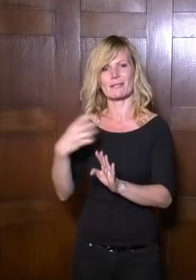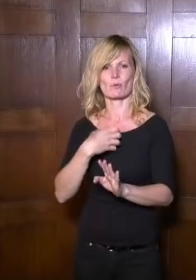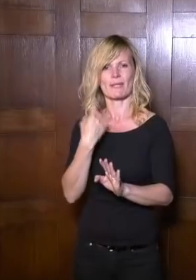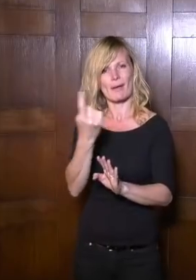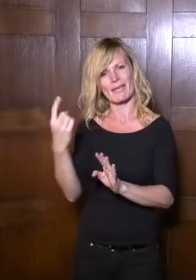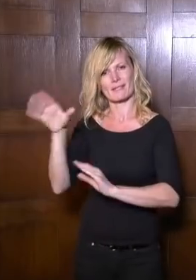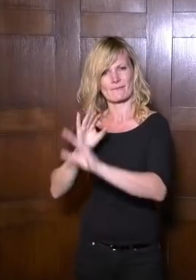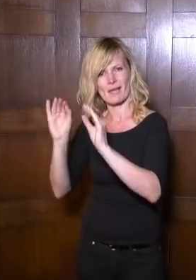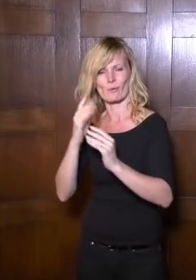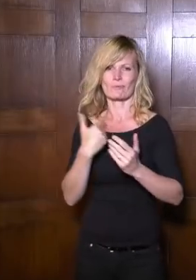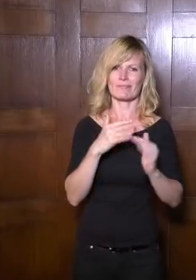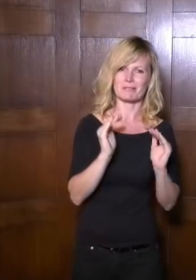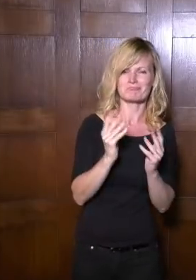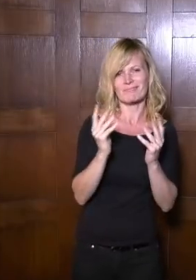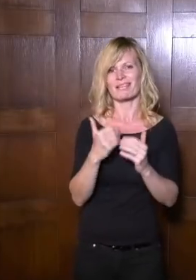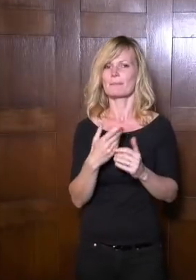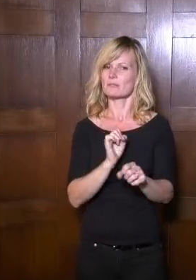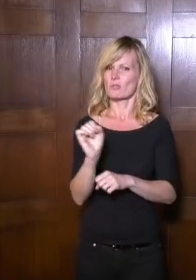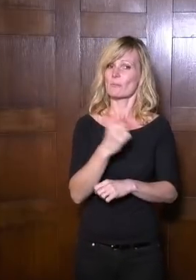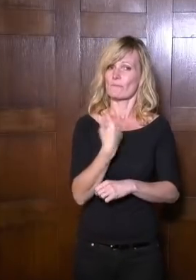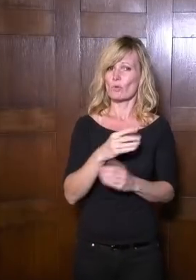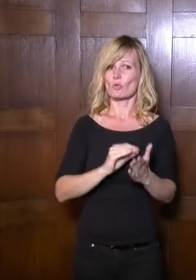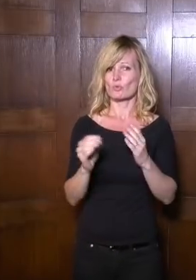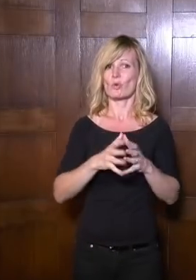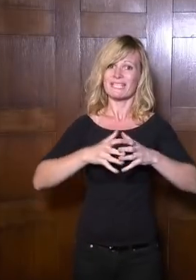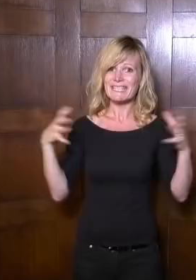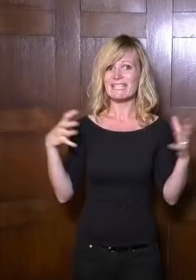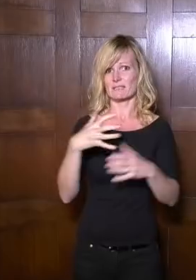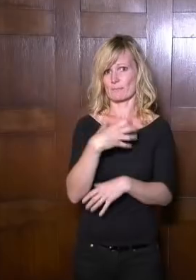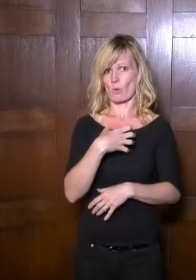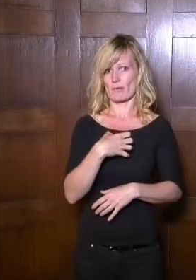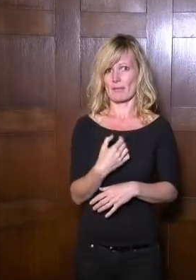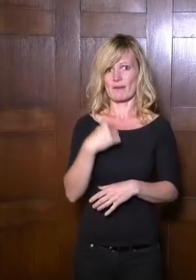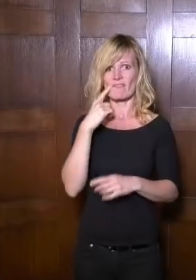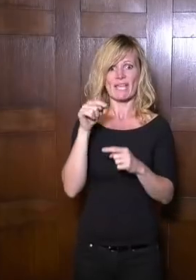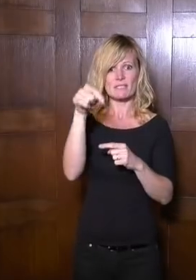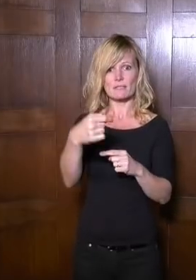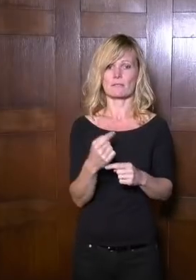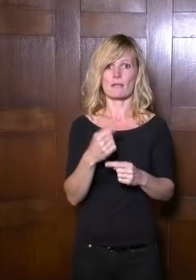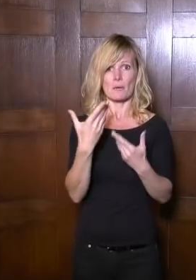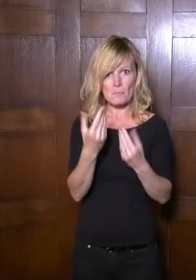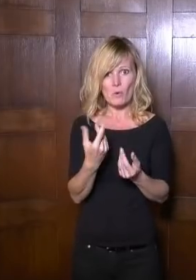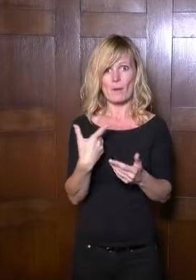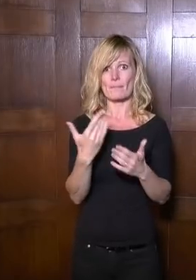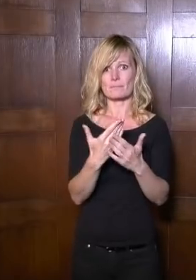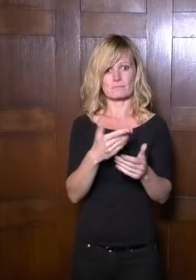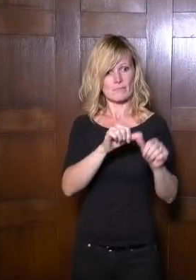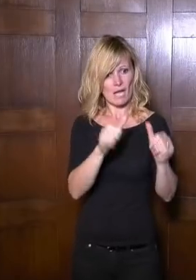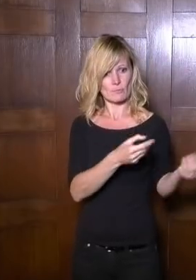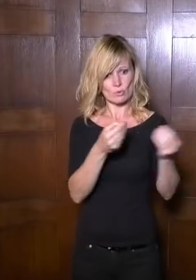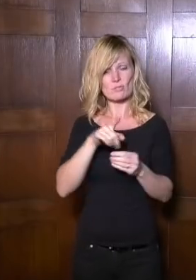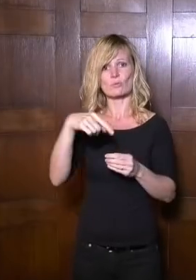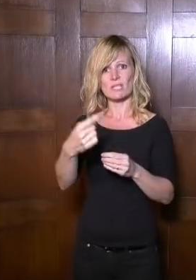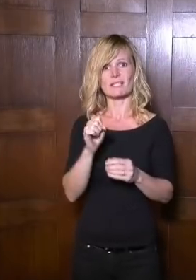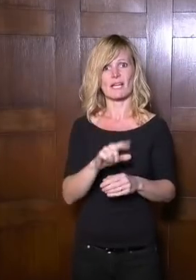Aber für einen Schüler kommt es sehr schnell in Sicht, dass es ein Riesenproblem ist, wenn ich nicht darauf blicken kann, ob ich einen Ausbildungsplatz mich bewerben kann oder einen Studiumsplatz